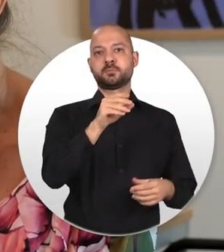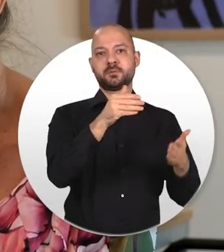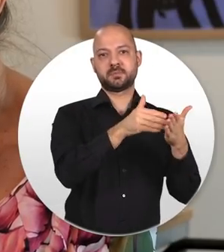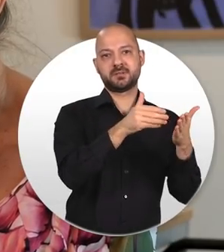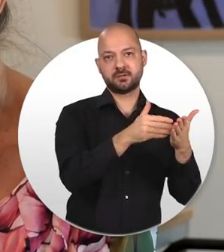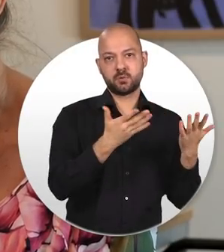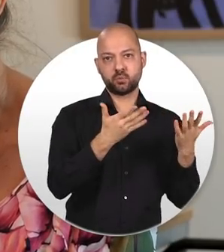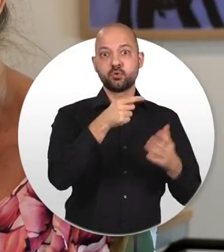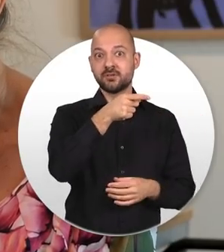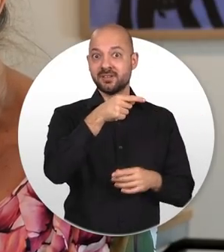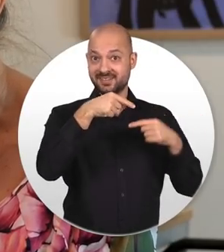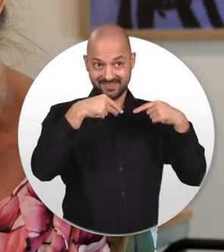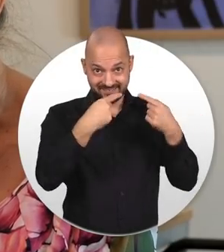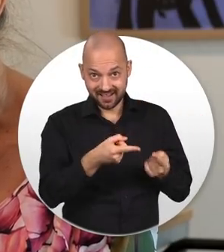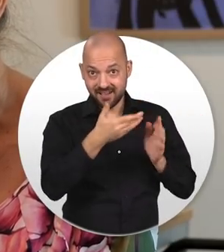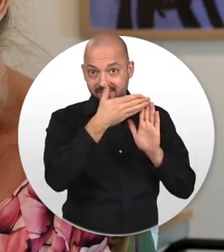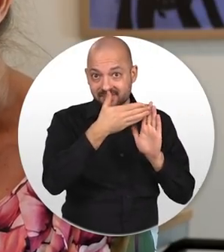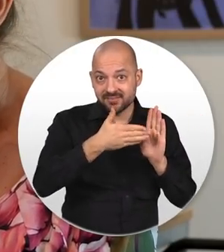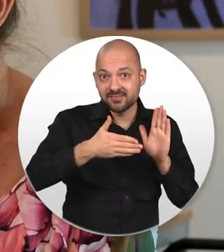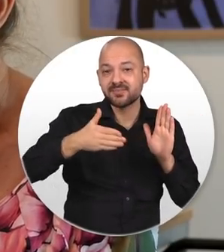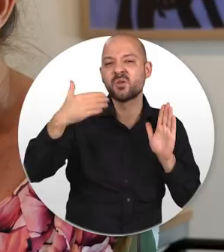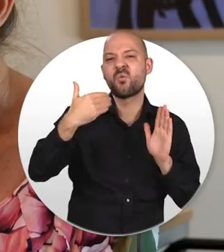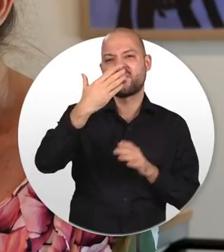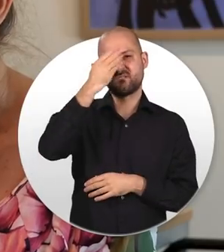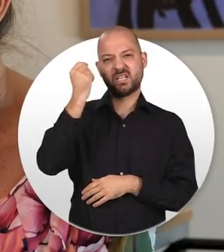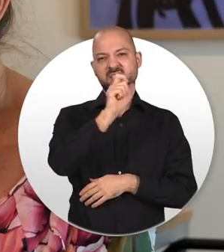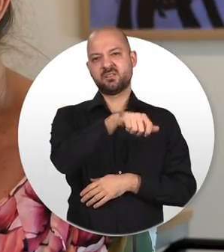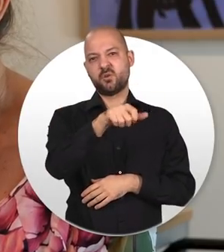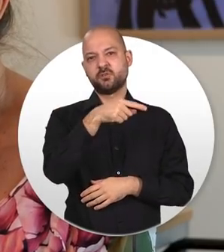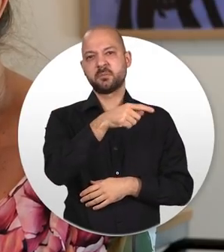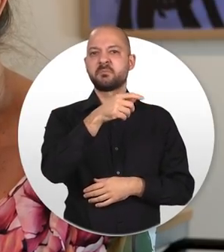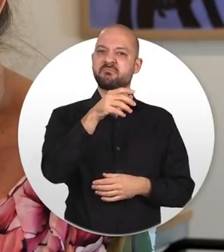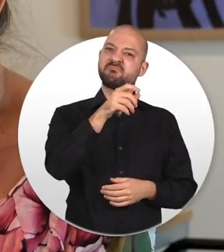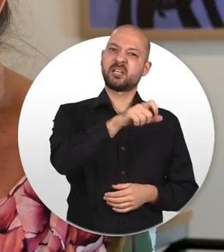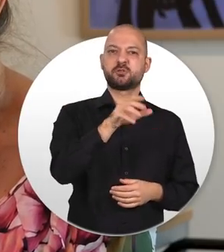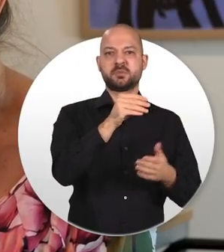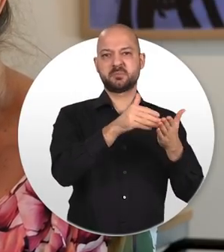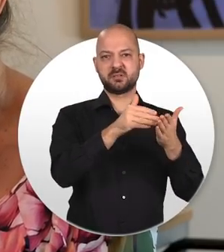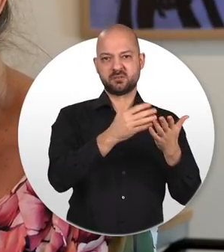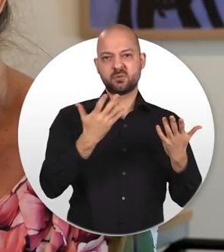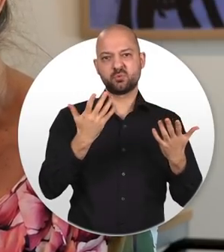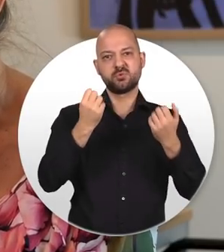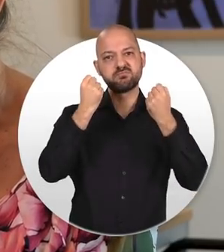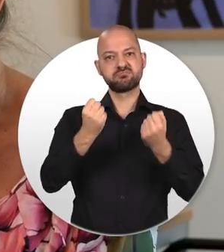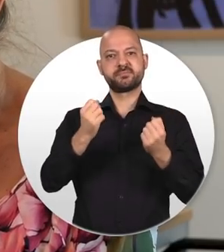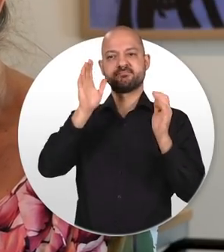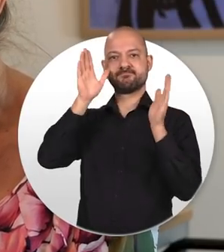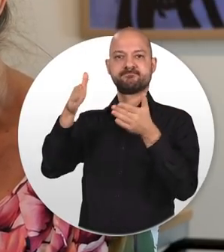Mobilitätswoche auf dem Thema der behinderten Menschen. Zentrum dieser Datum sind die behinderten Leute die grossen